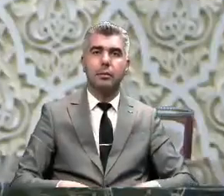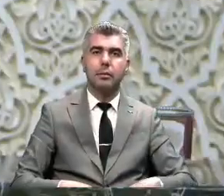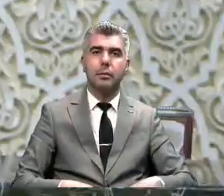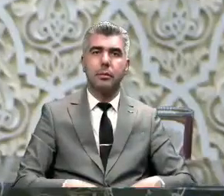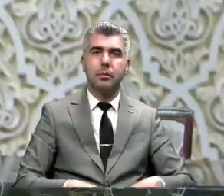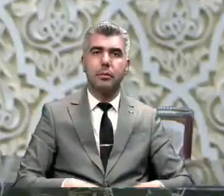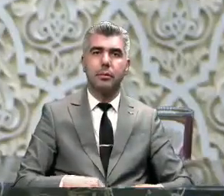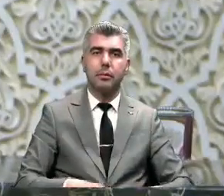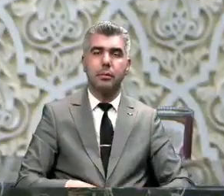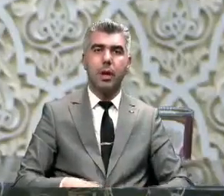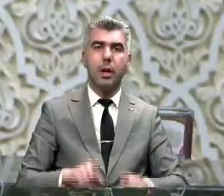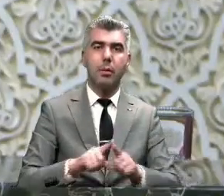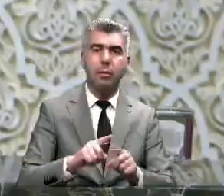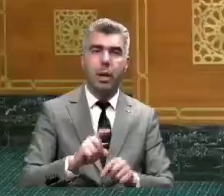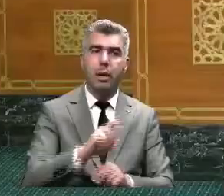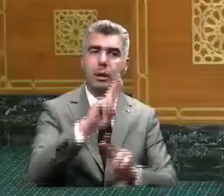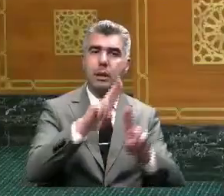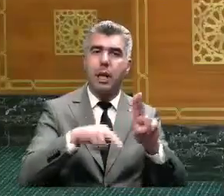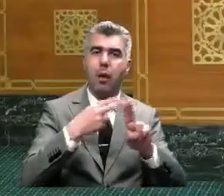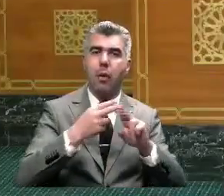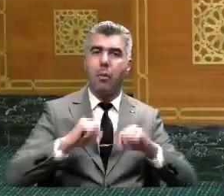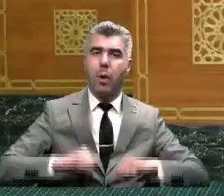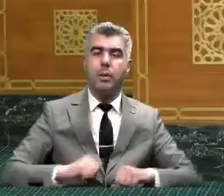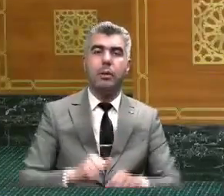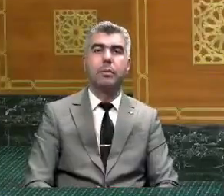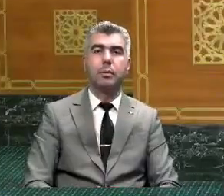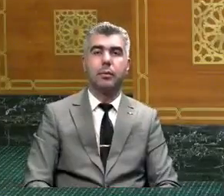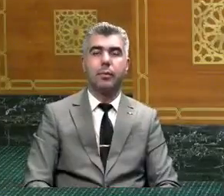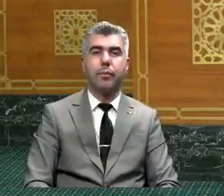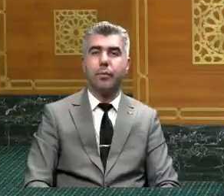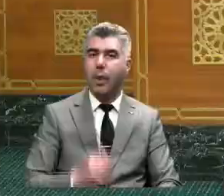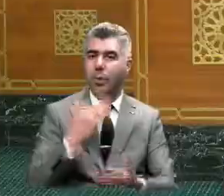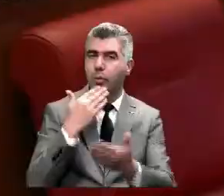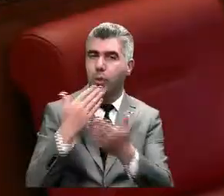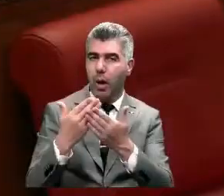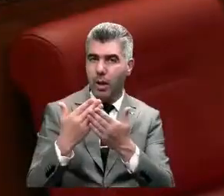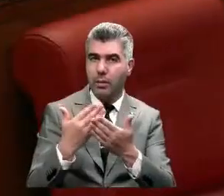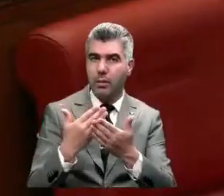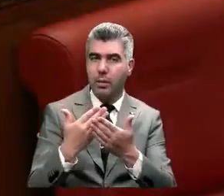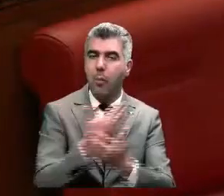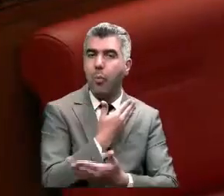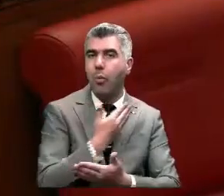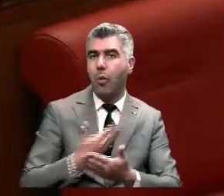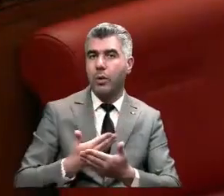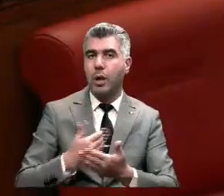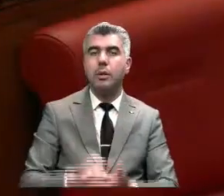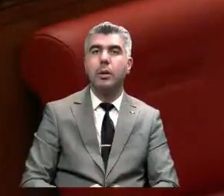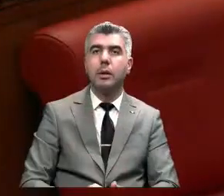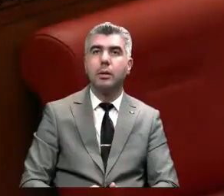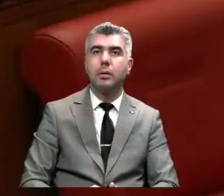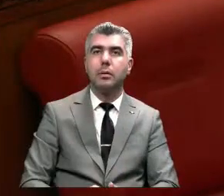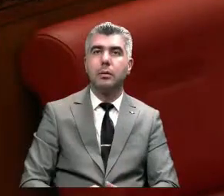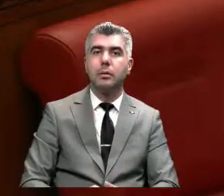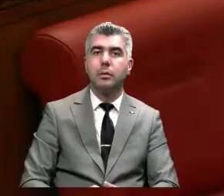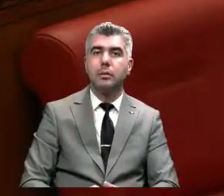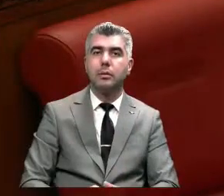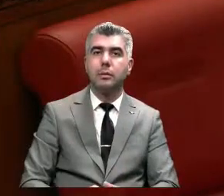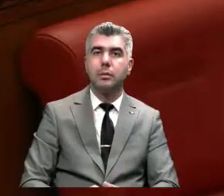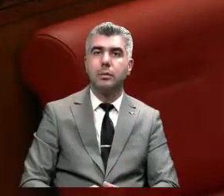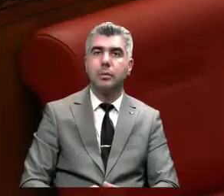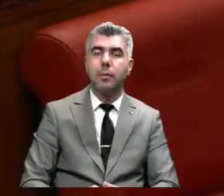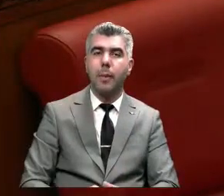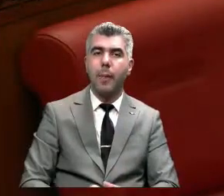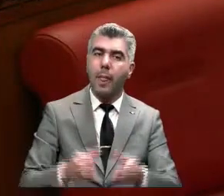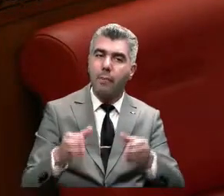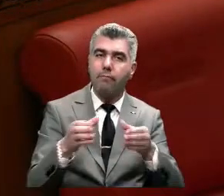الكلمة لكم سيد الوزير للجواب. أشكر السيد المستشار المحترم والفريق